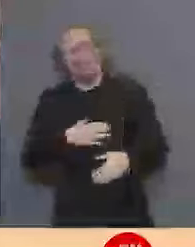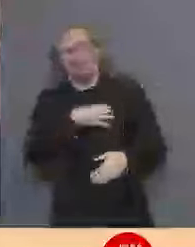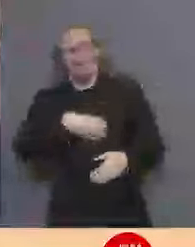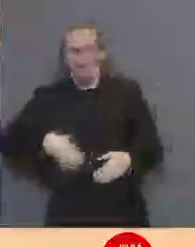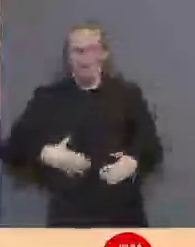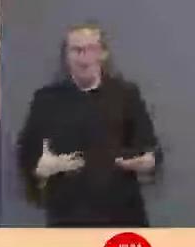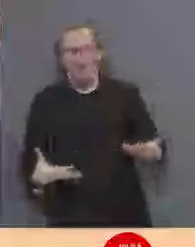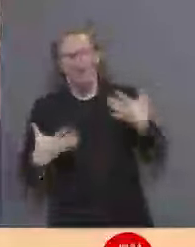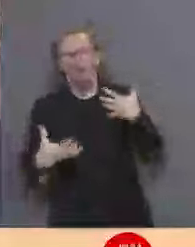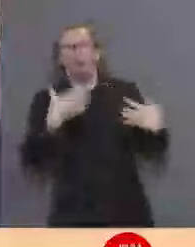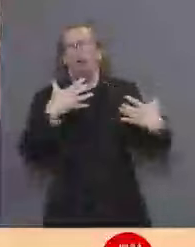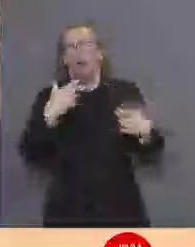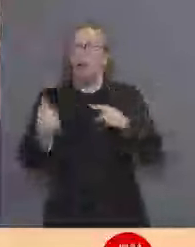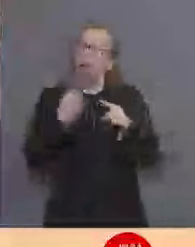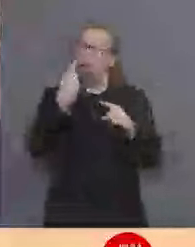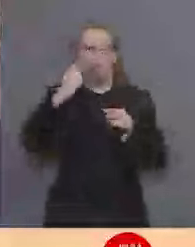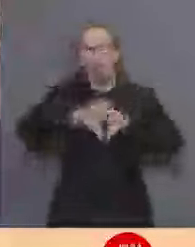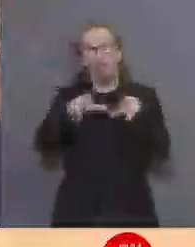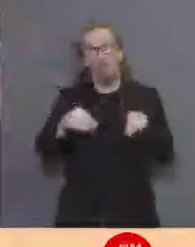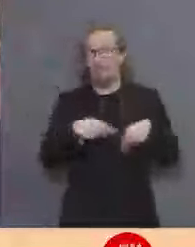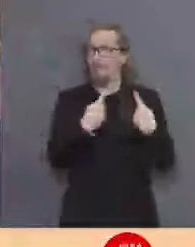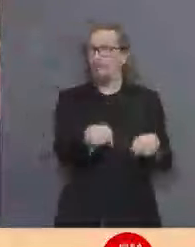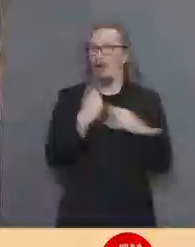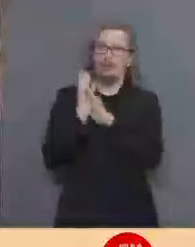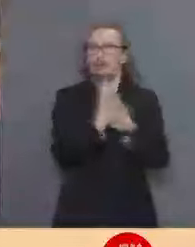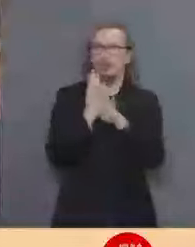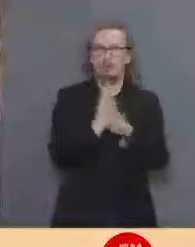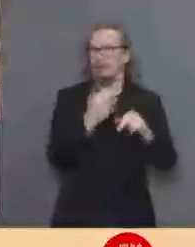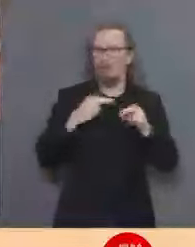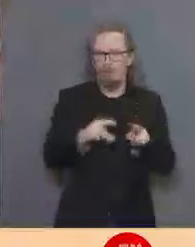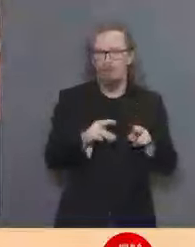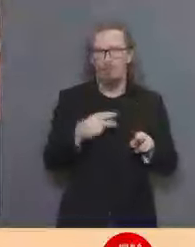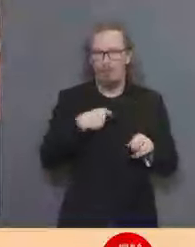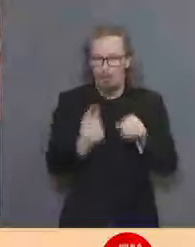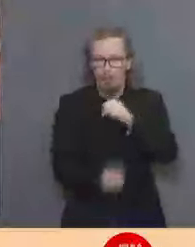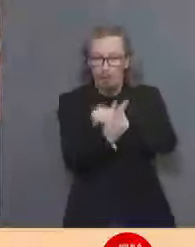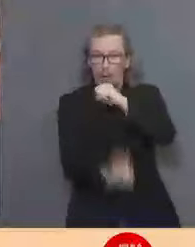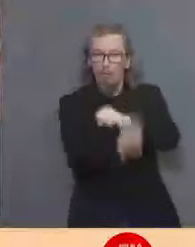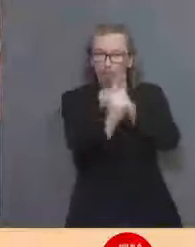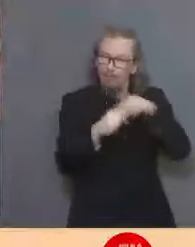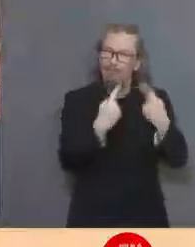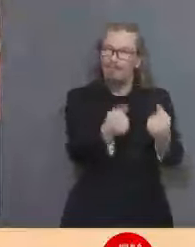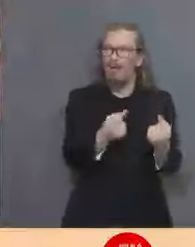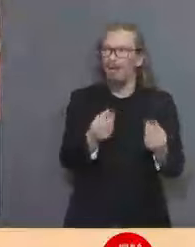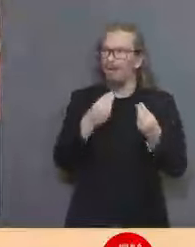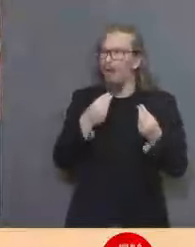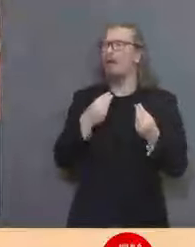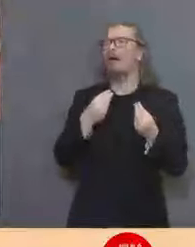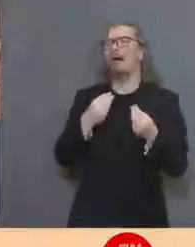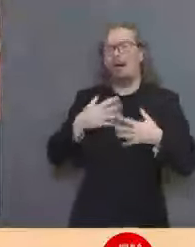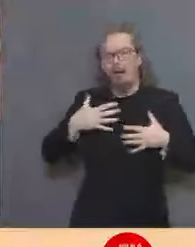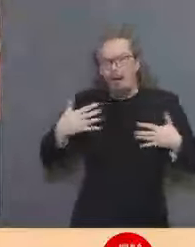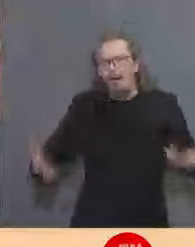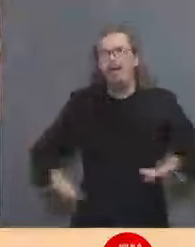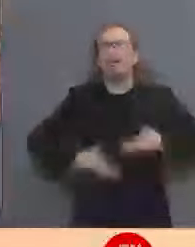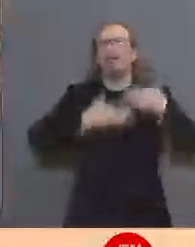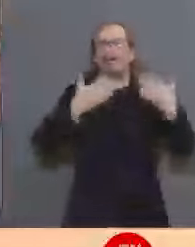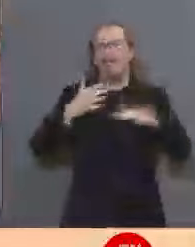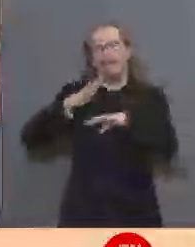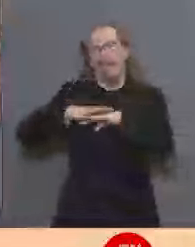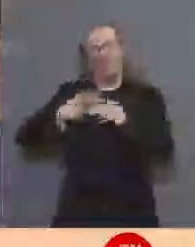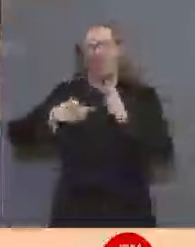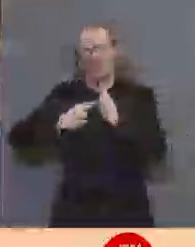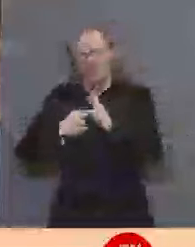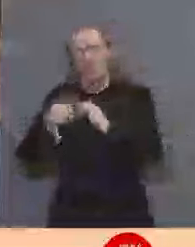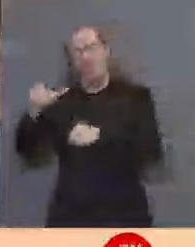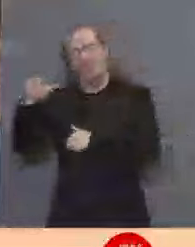municipal incontournable pour toutes les familles qui en ferait des usages encore inédits, donnant à ce lieu un nouveau souffle et dotant les quartiers de